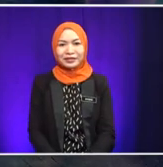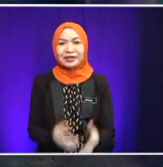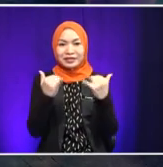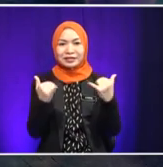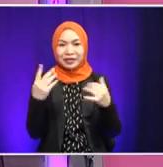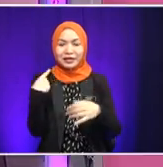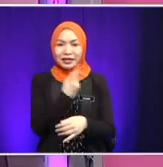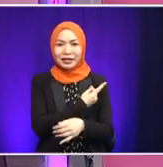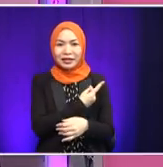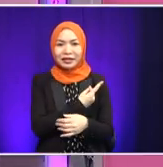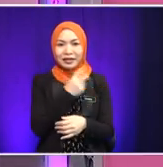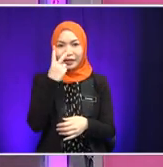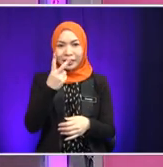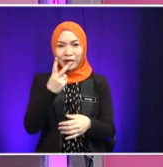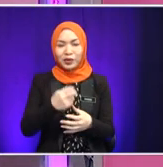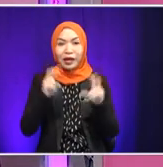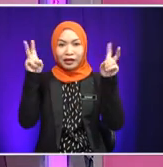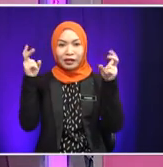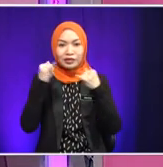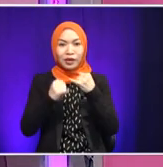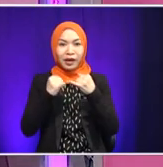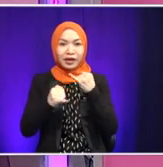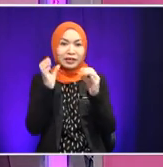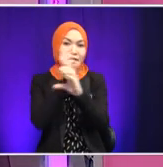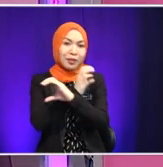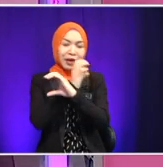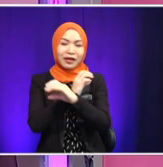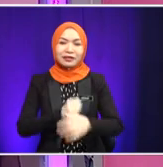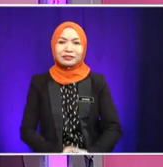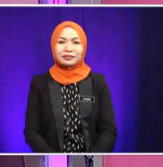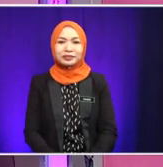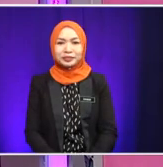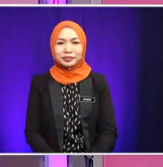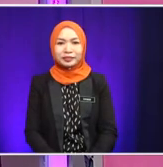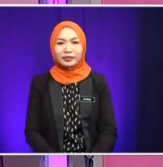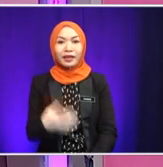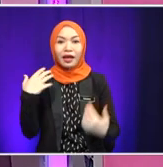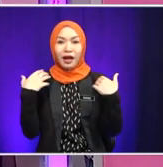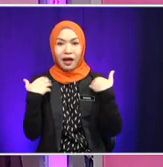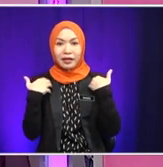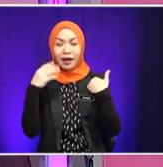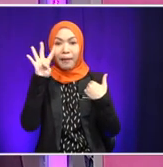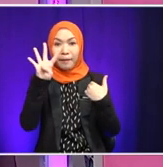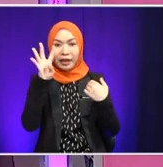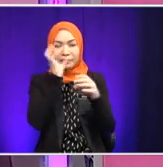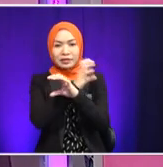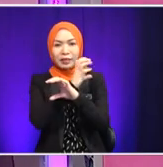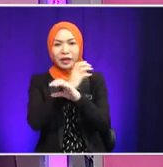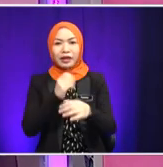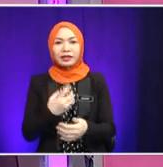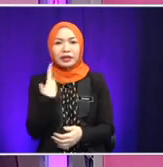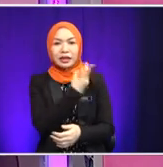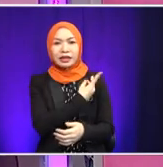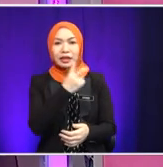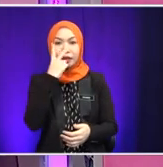yang terakhir yaitu berkaitan dengan sabaran ya oke ada 4 cabairan Oke kita akan tengok satu